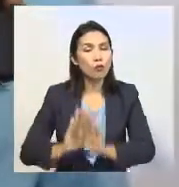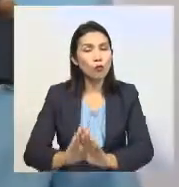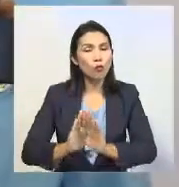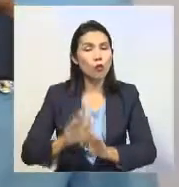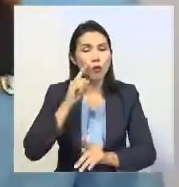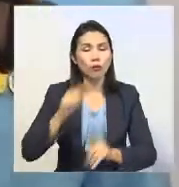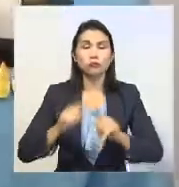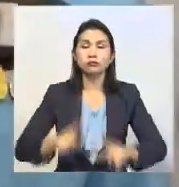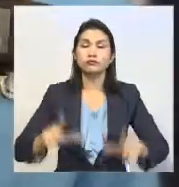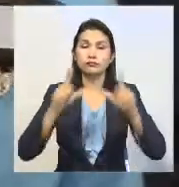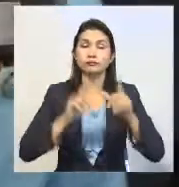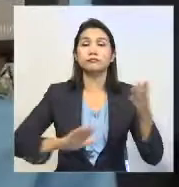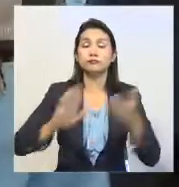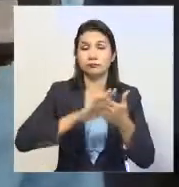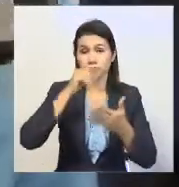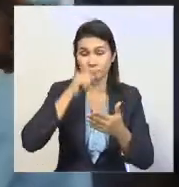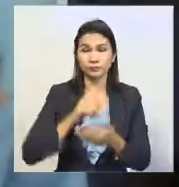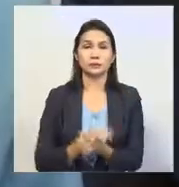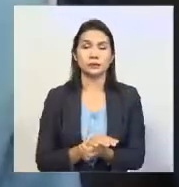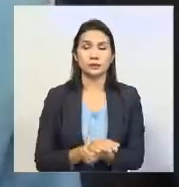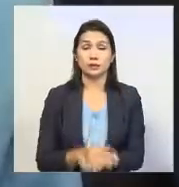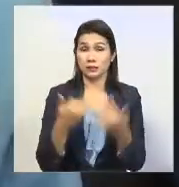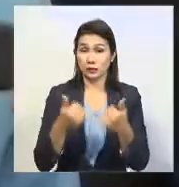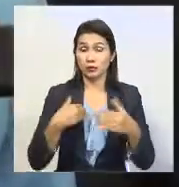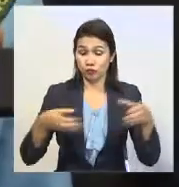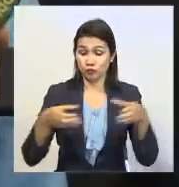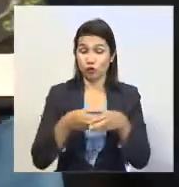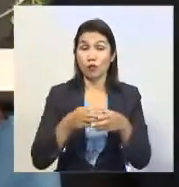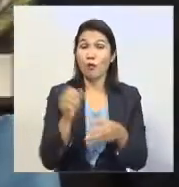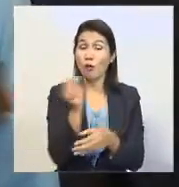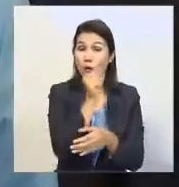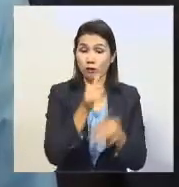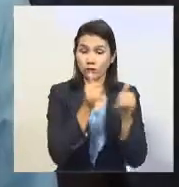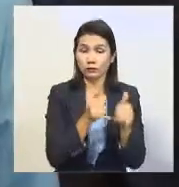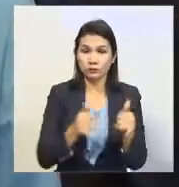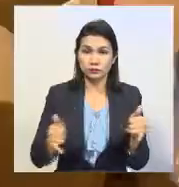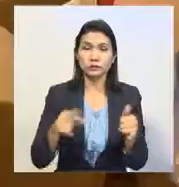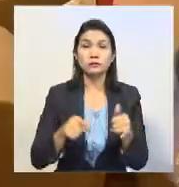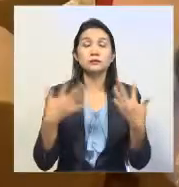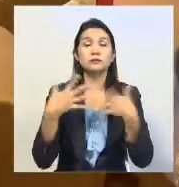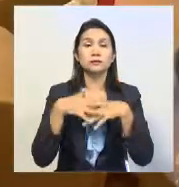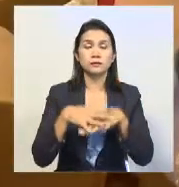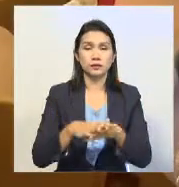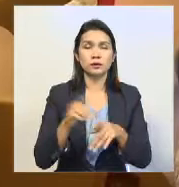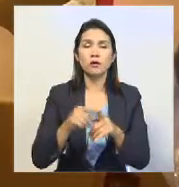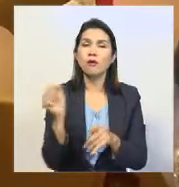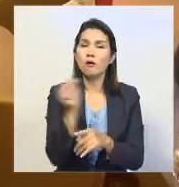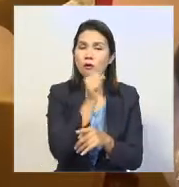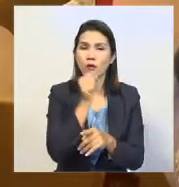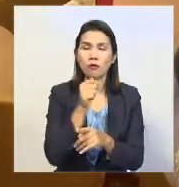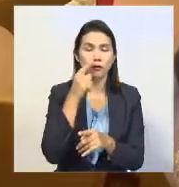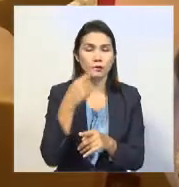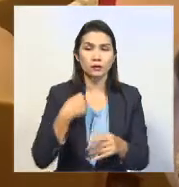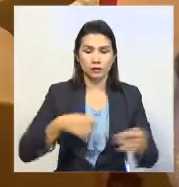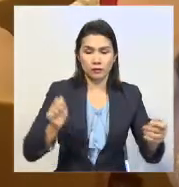ำค่าของประเทศชาติสืบไปสำหรับคณะนักร้องประสานเสียงสวนพลูนะครับเป็นคณะนักร้องประสานเสียงประเภทขับร้องโดย